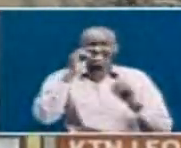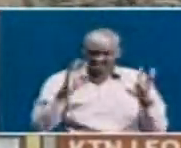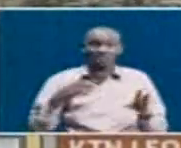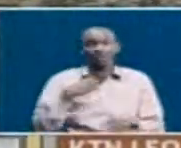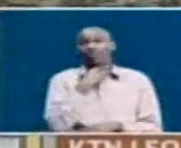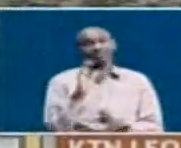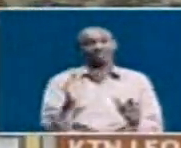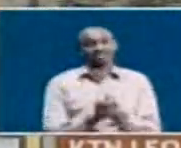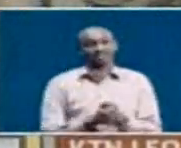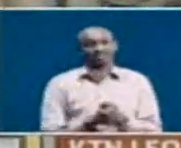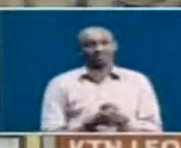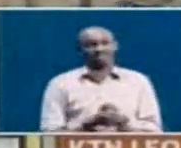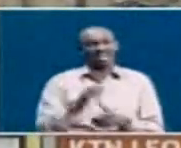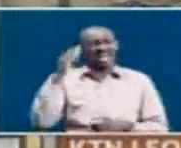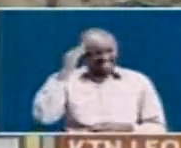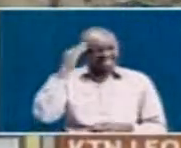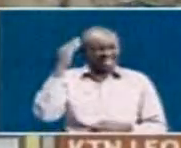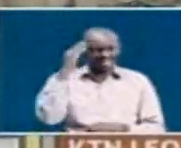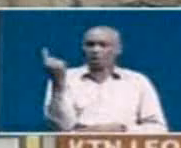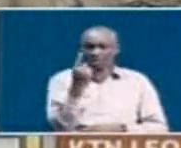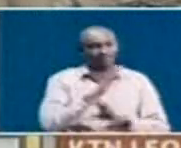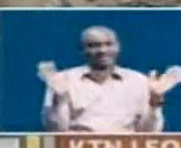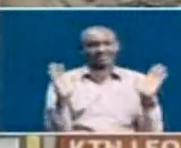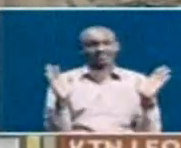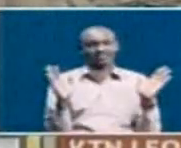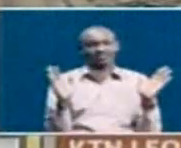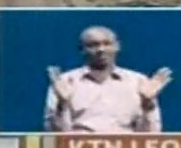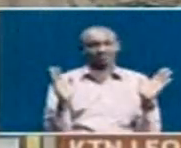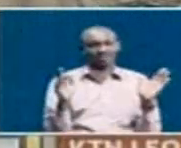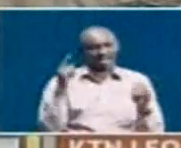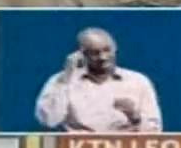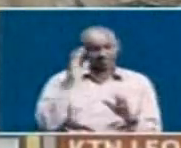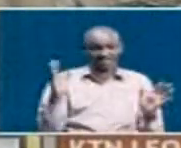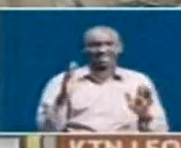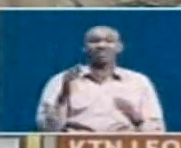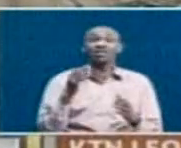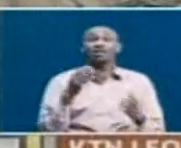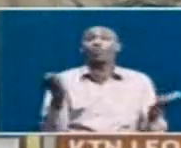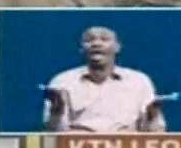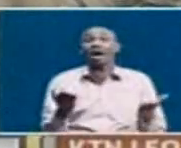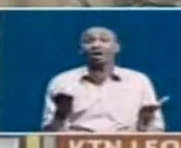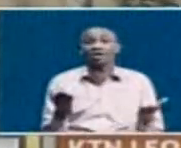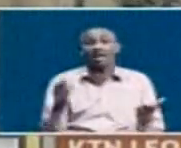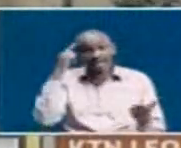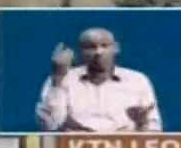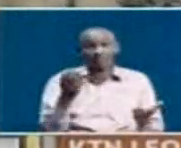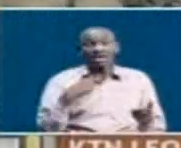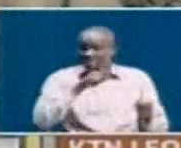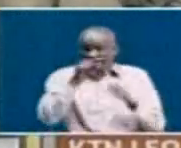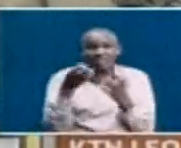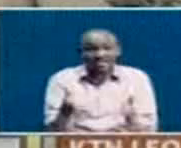mnataka. Kichwa ndio mnataka. Kichwa. Wapi kichwa? Unakuja